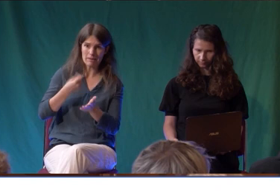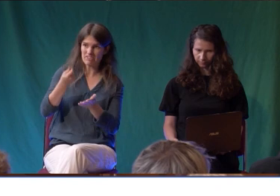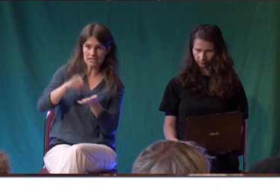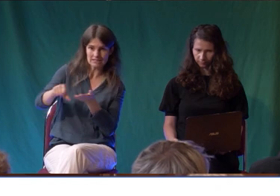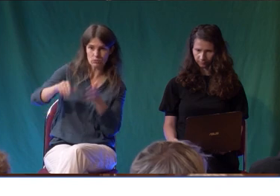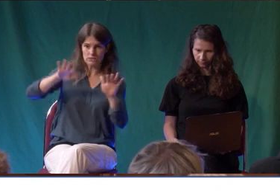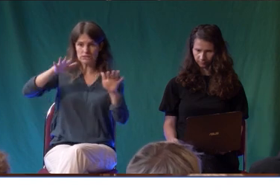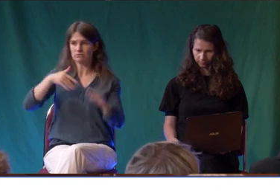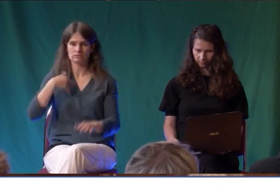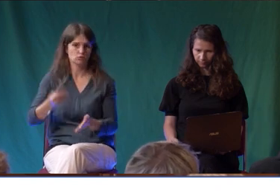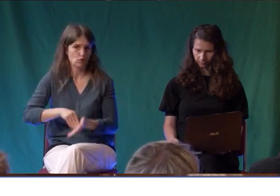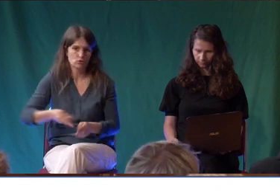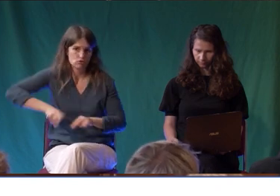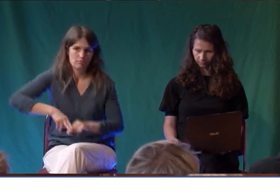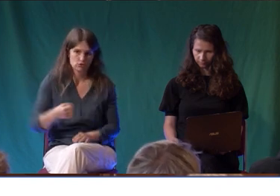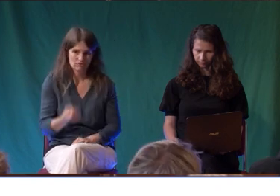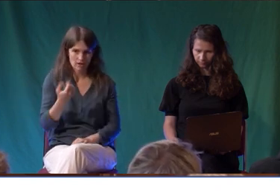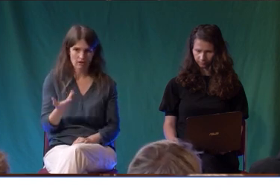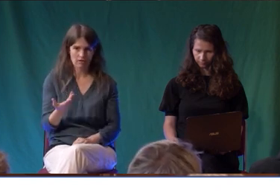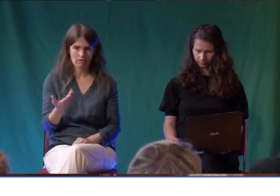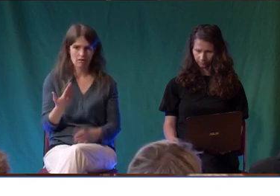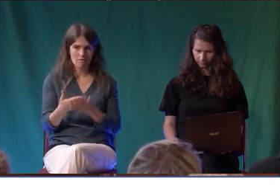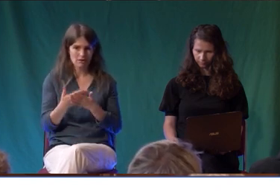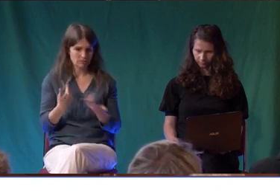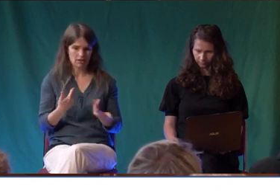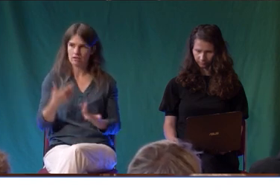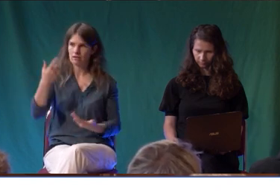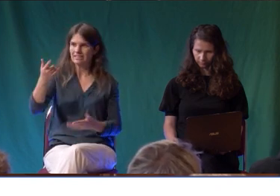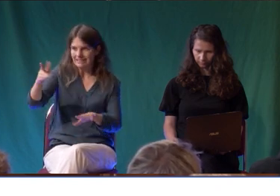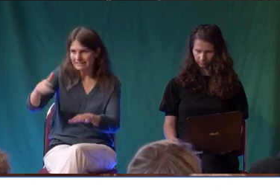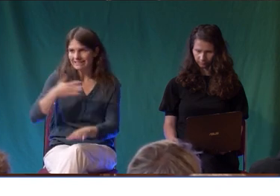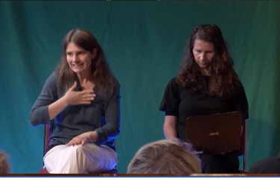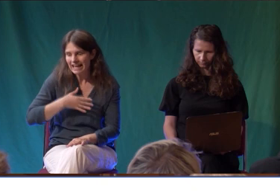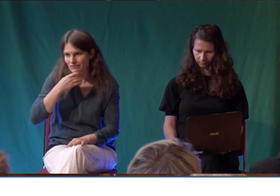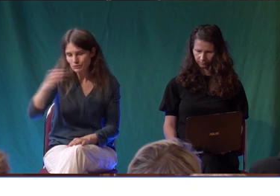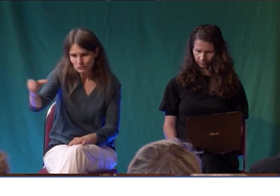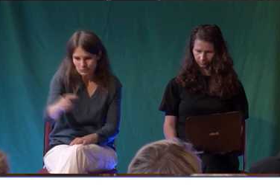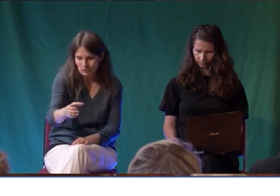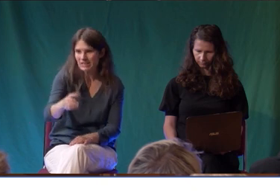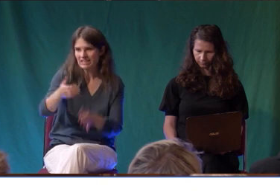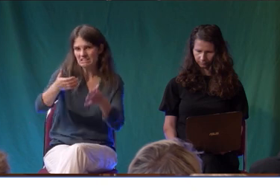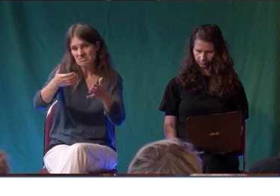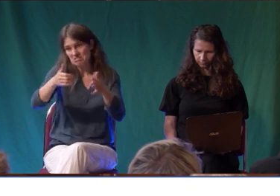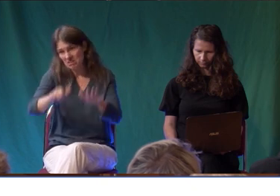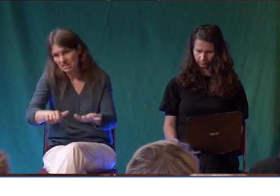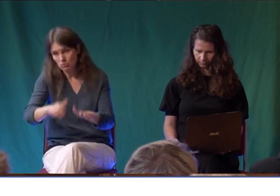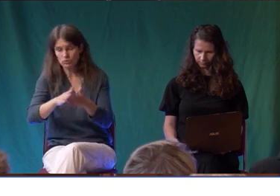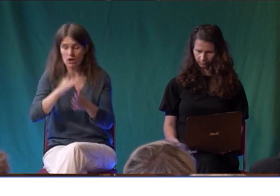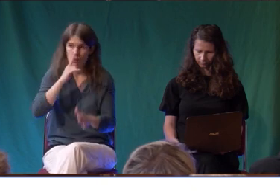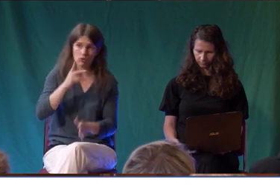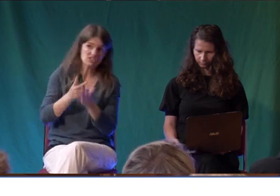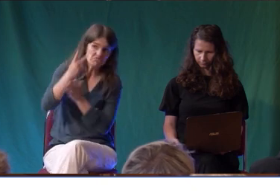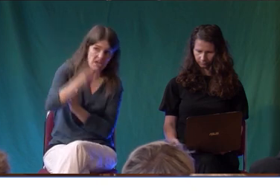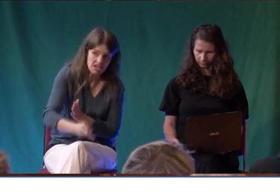aber noch in der potenziellen Bewerberin gesagt werden muss es tut mir leid wir wissen noch nicht ob wir sie sechs Monate anstellen können oder vielleicht auch schon zwei